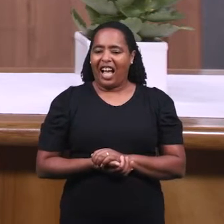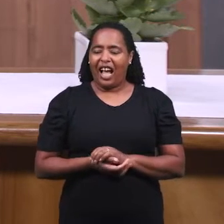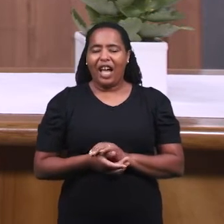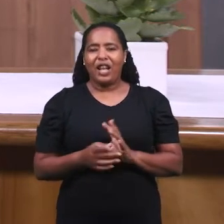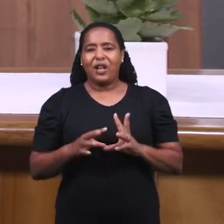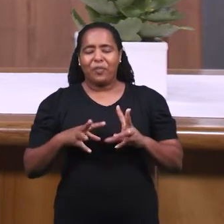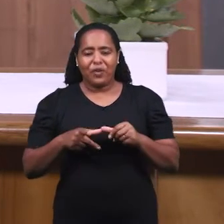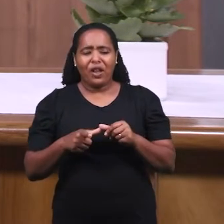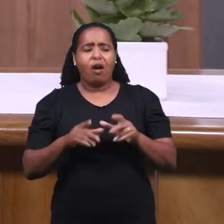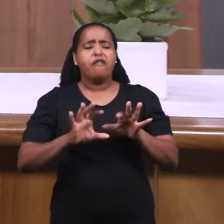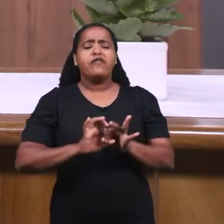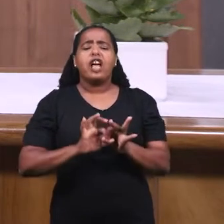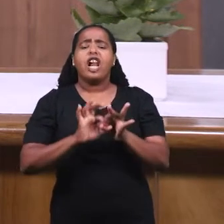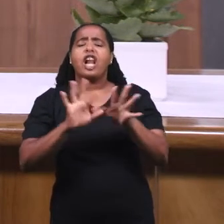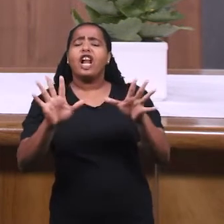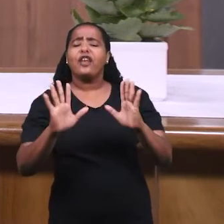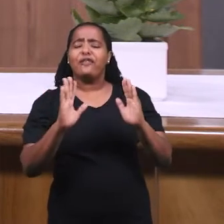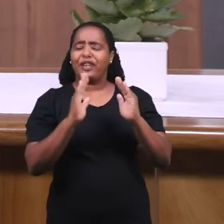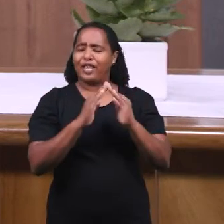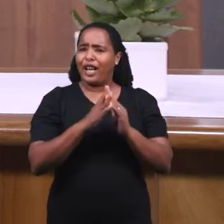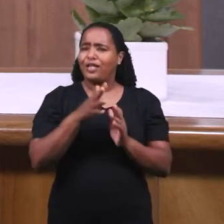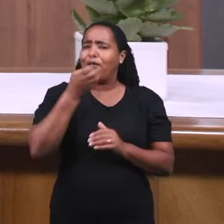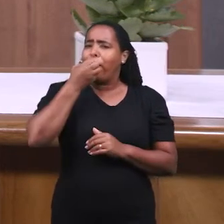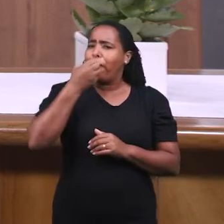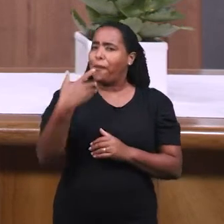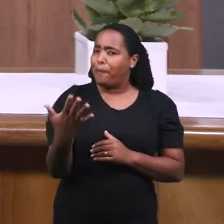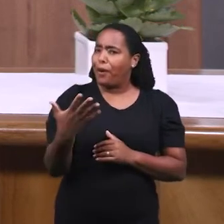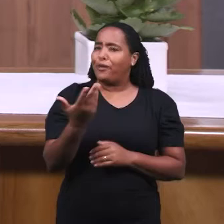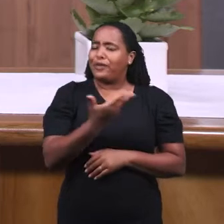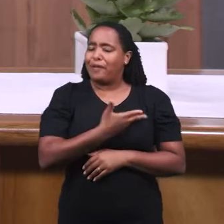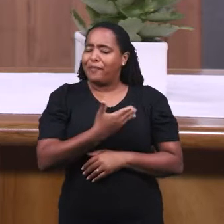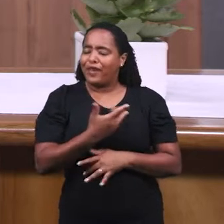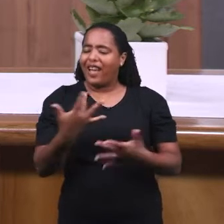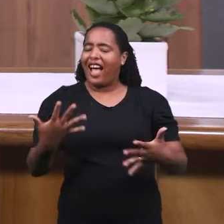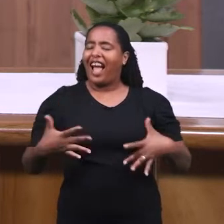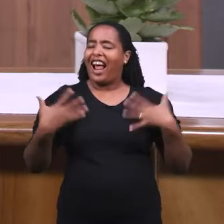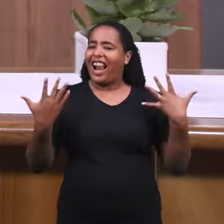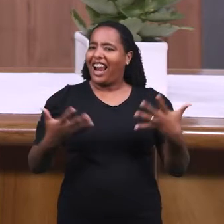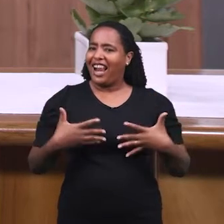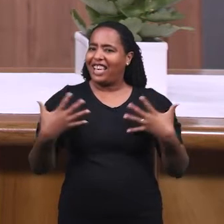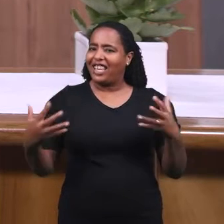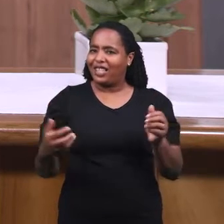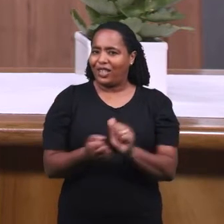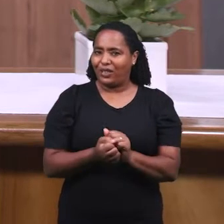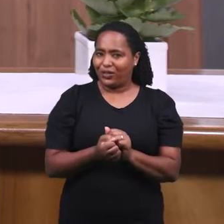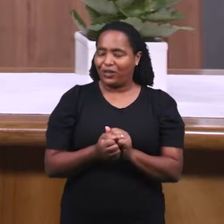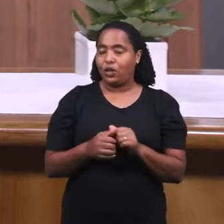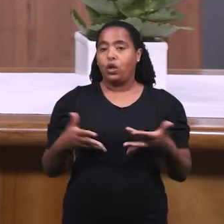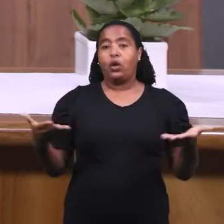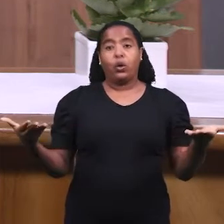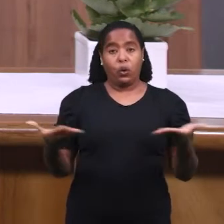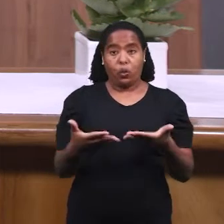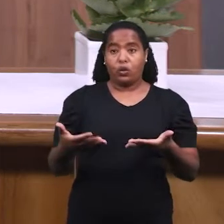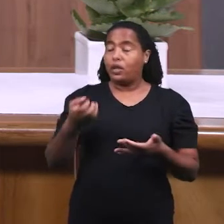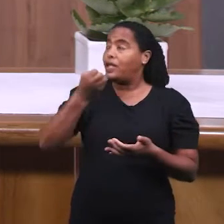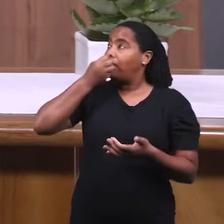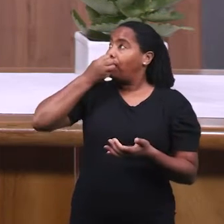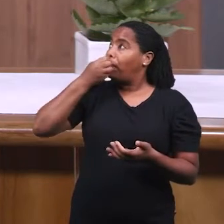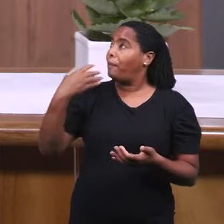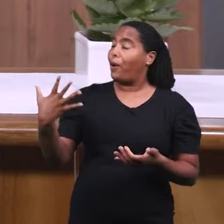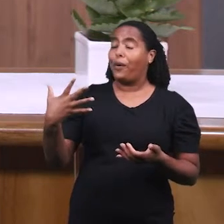пожаловать. Не надо там бежать, сразу все убирать, прибирать, потому что они друзья настоящие, перед ними не